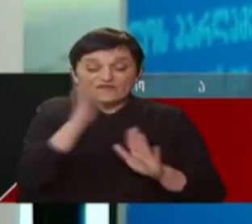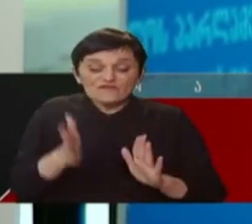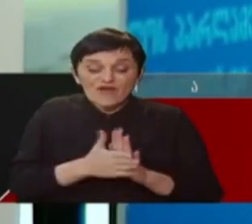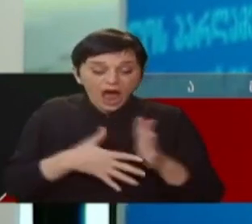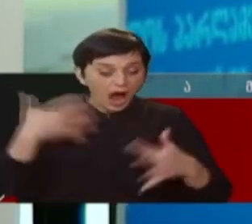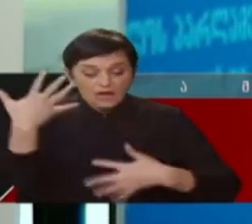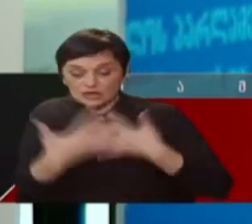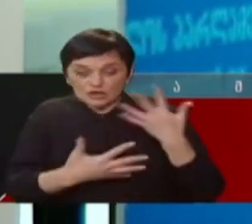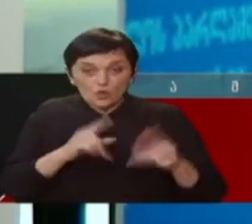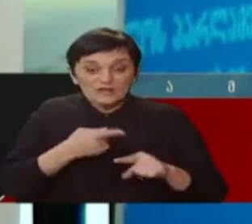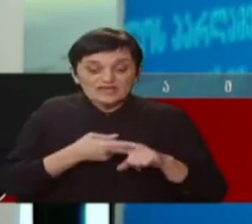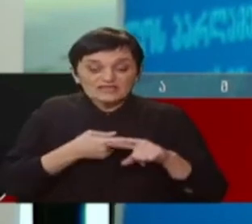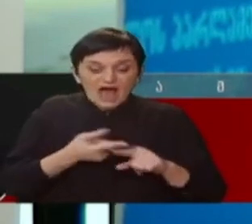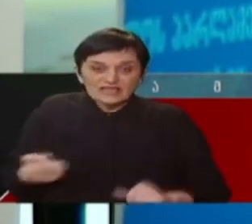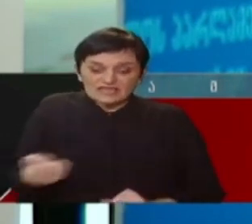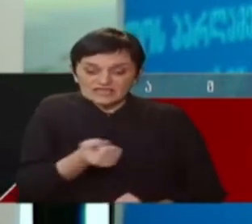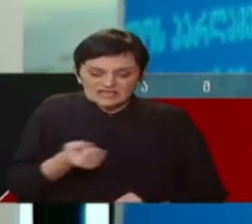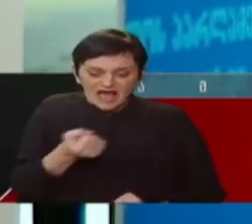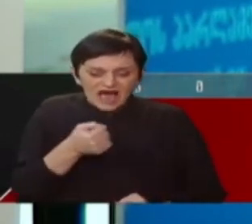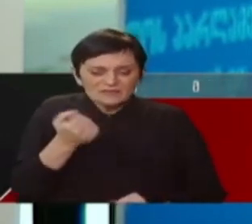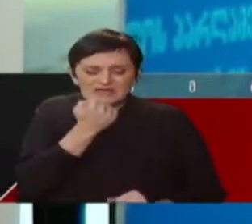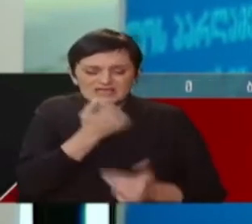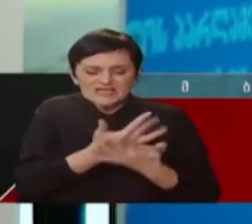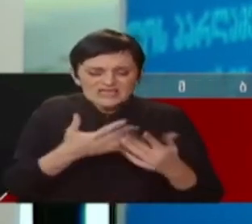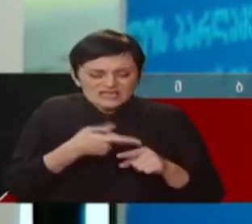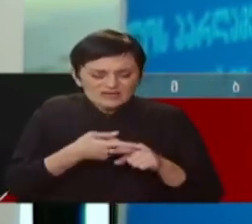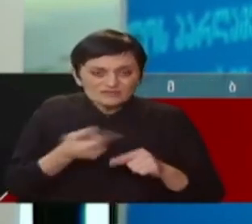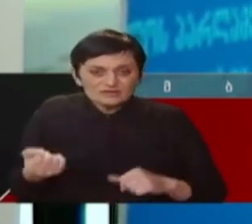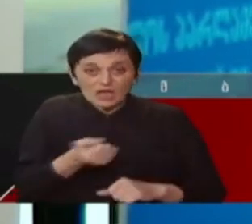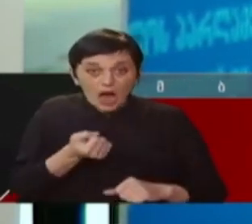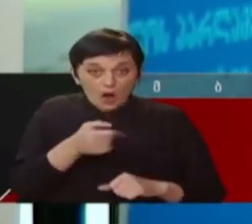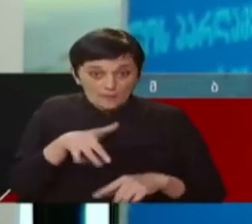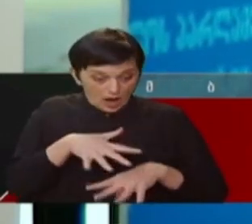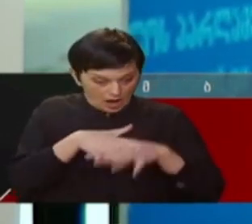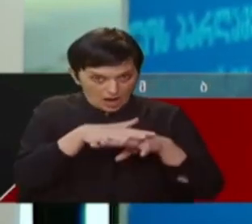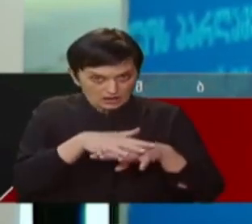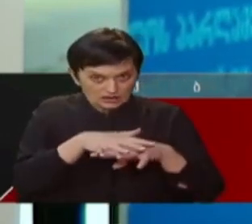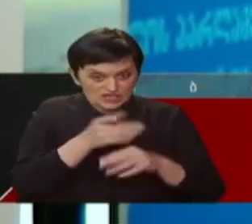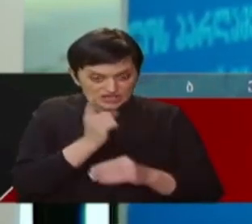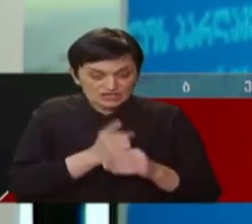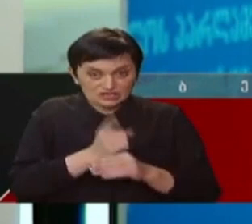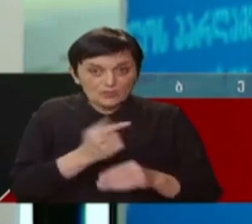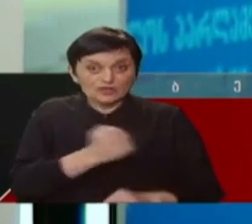არეულ აქციას, დანების სტარება და ჭრელი და ბასრინითების სტარება რო იკრძალება, მაგაზე რა აქციას არ მსახურებს ქართული ოცნება?